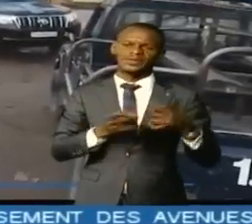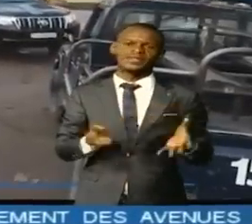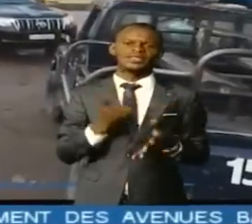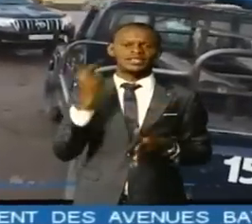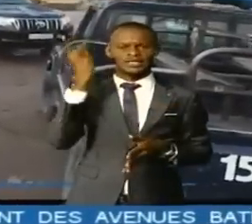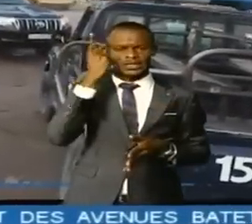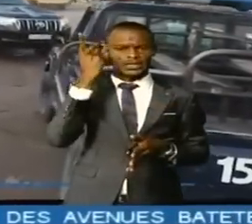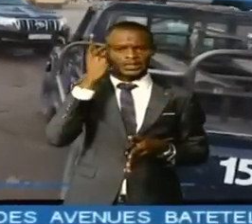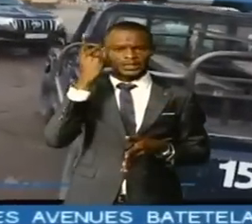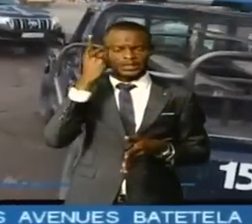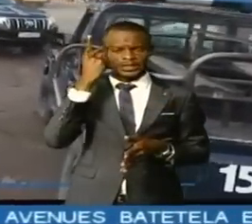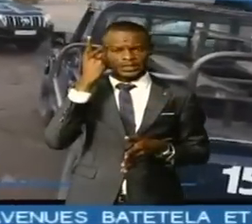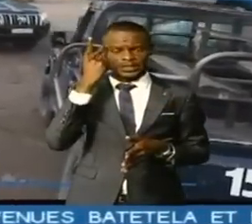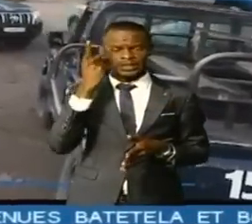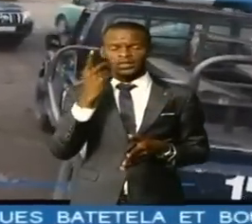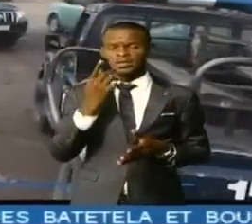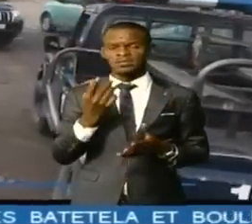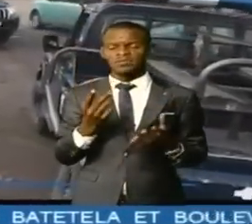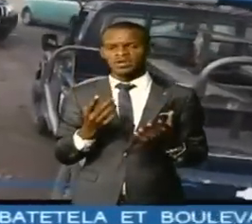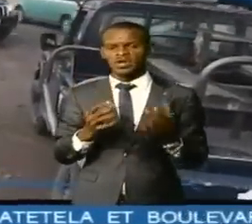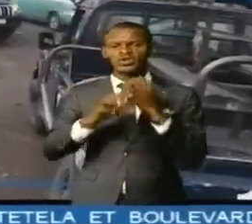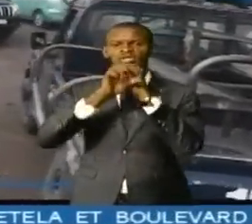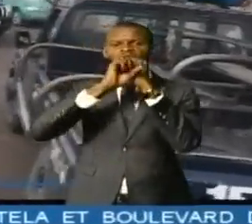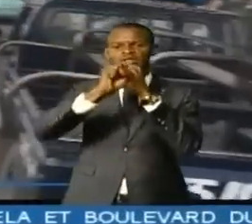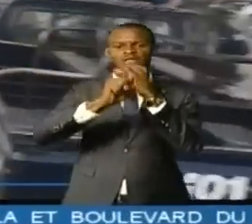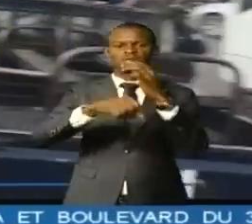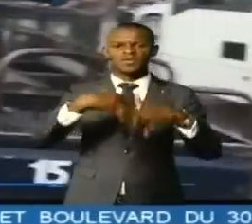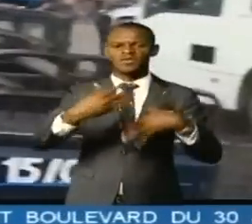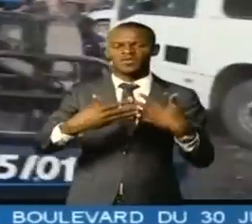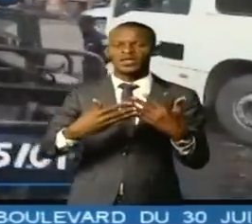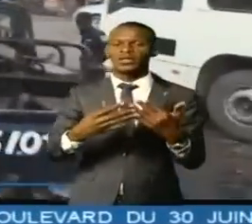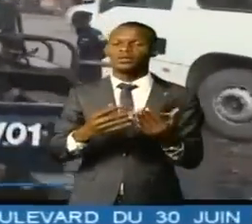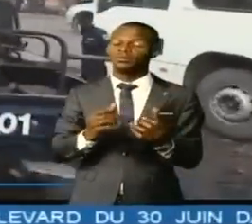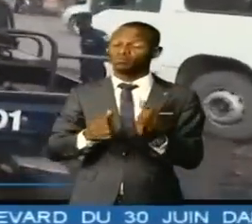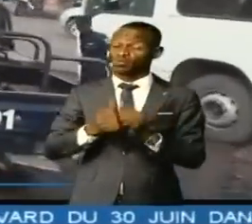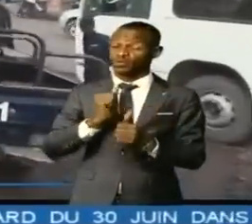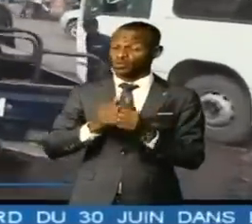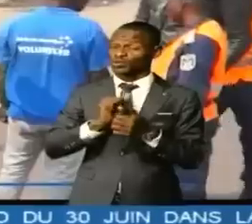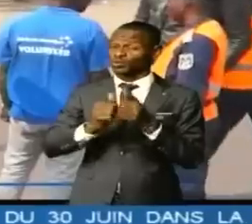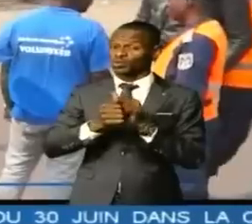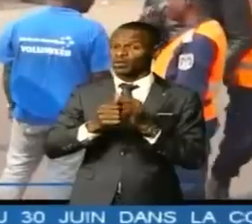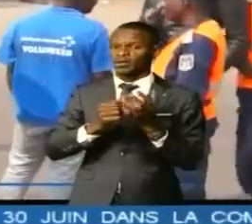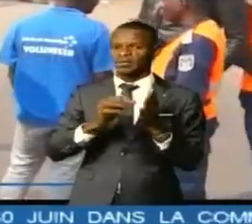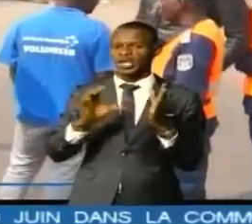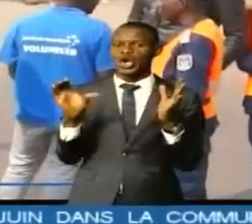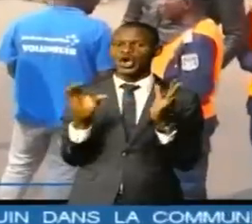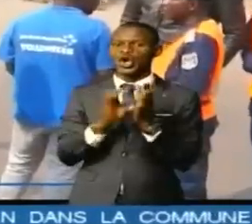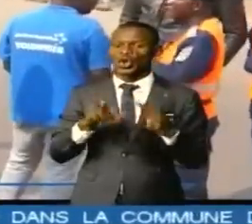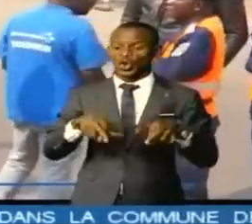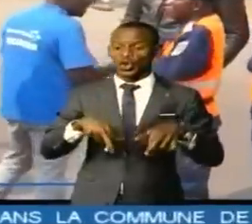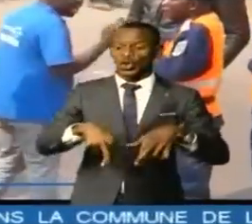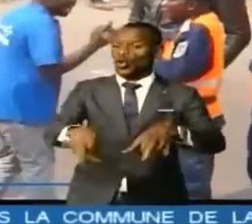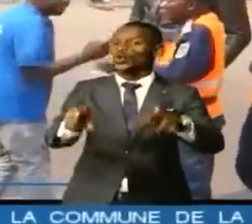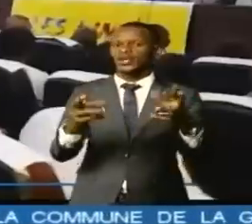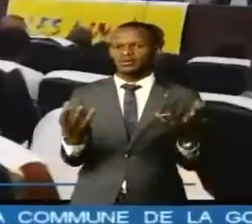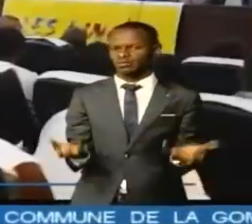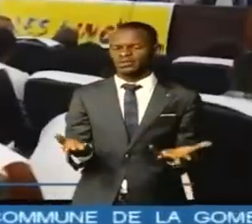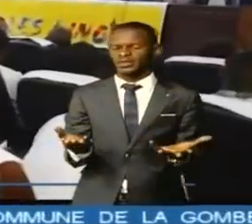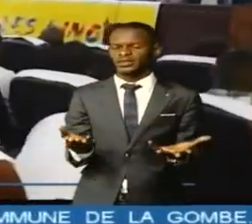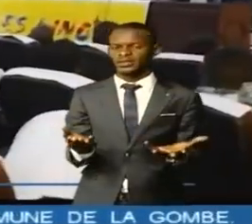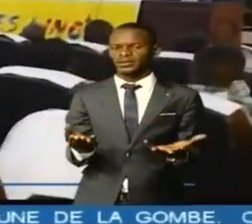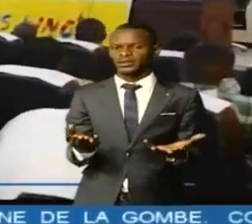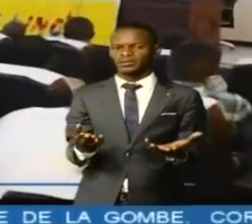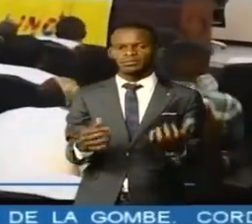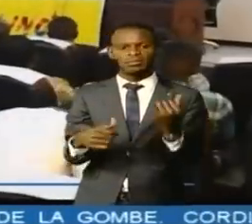Constitution congolaise d'une part et les prescrits du Code de la route d'autre part, dans les différentes chaussées et voies de communication de la